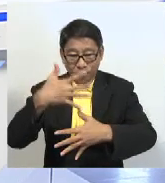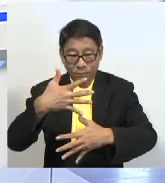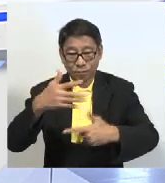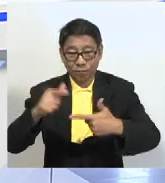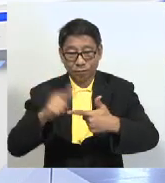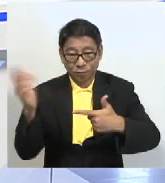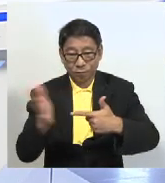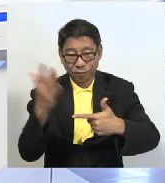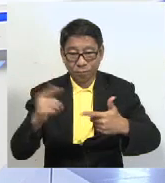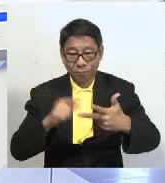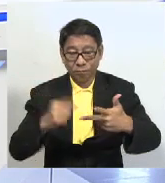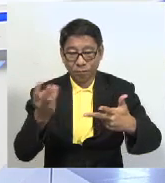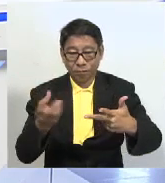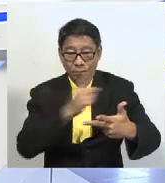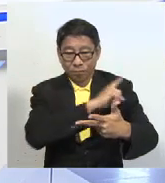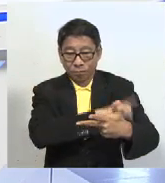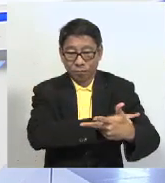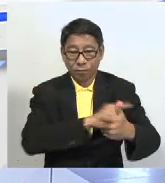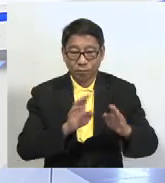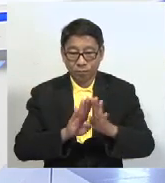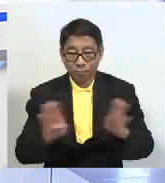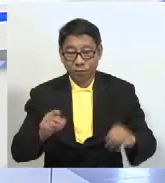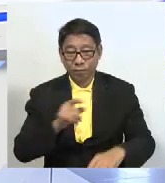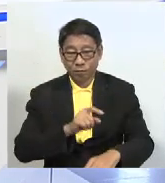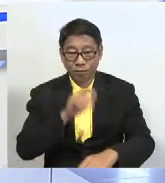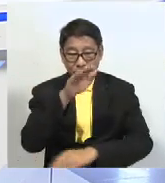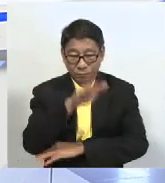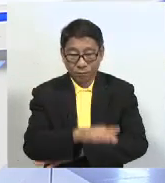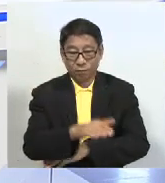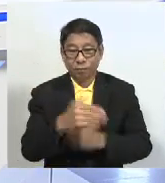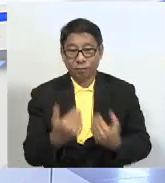สีลมแล้วก็ที่ถนนข้าวสารจะเปิดในช่วงเย็นของวันนี้ค่ะ